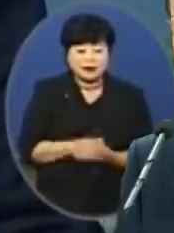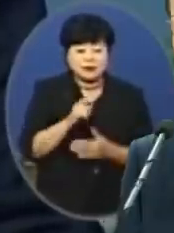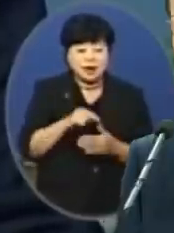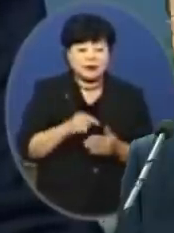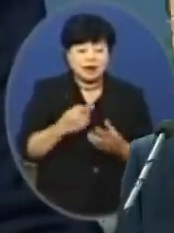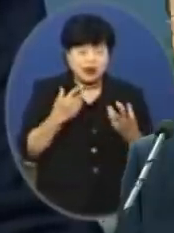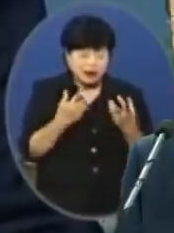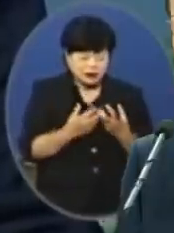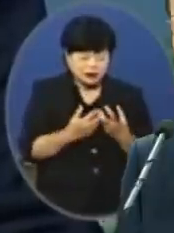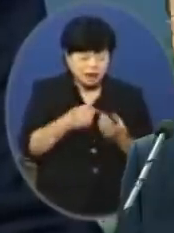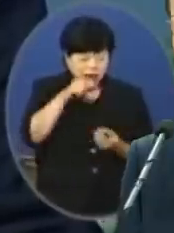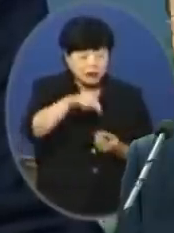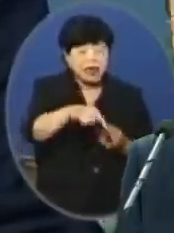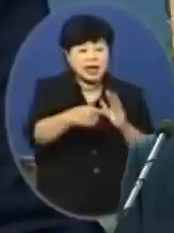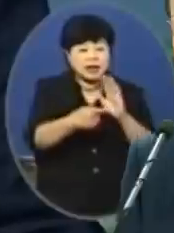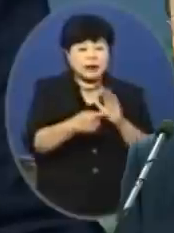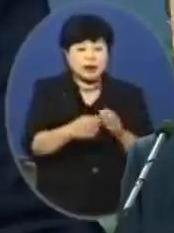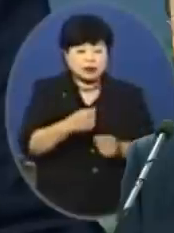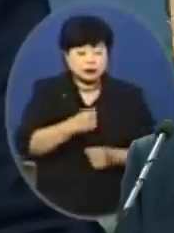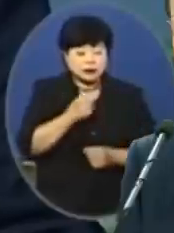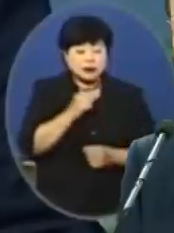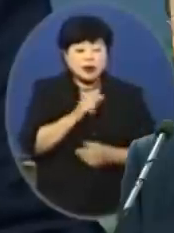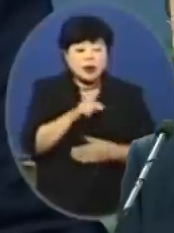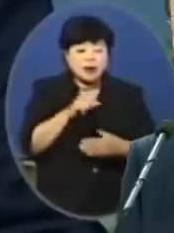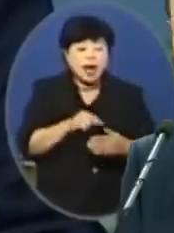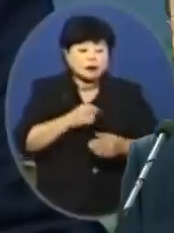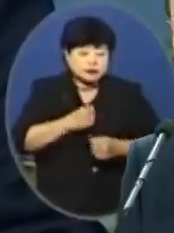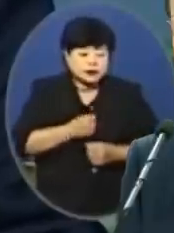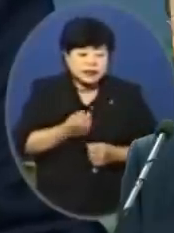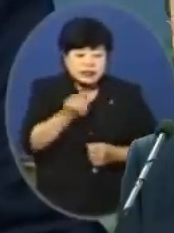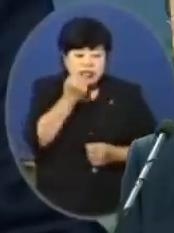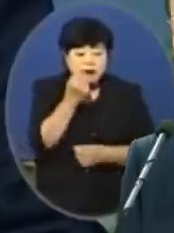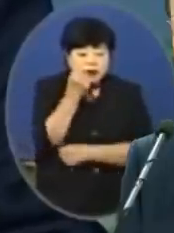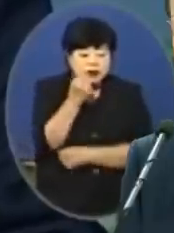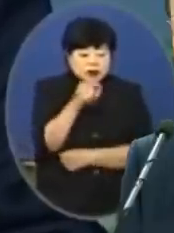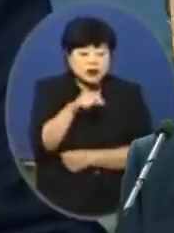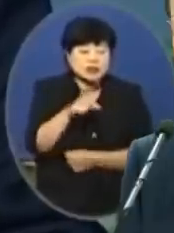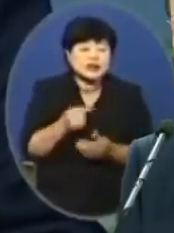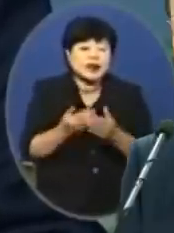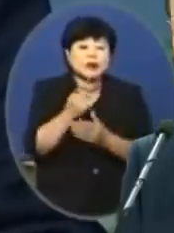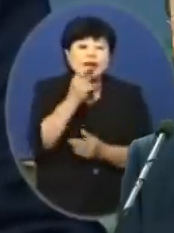마음에 가득한 것이 밖으로 나오고 지킬 만한 것보다 내 마음을 지켜라. 생명이